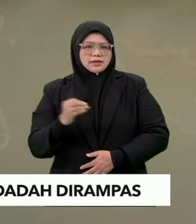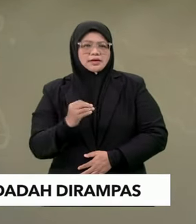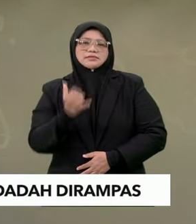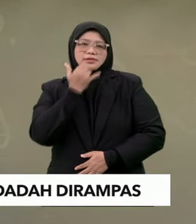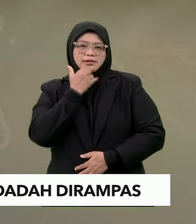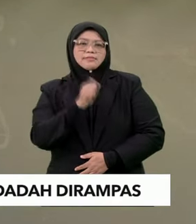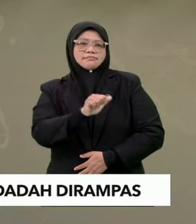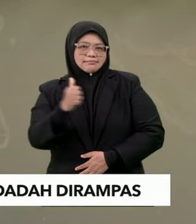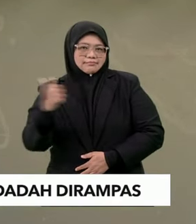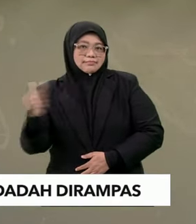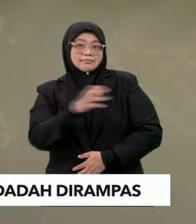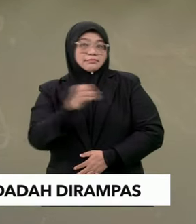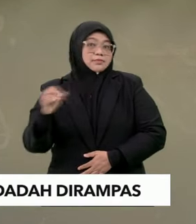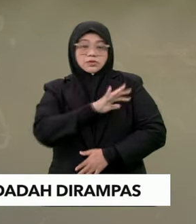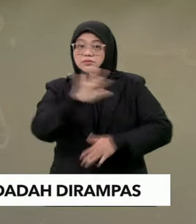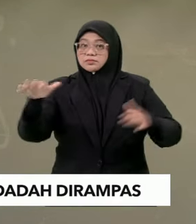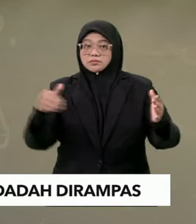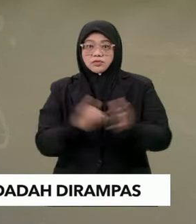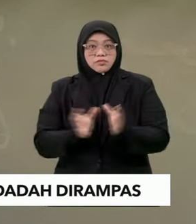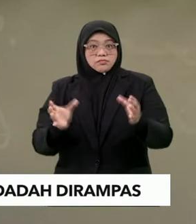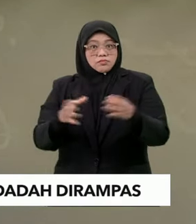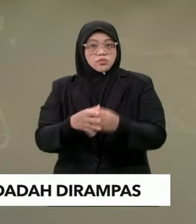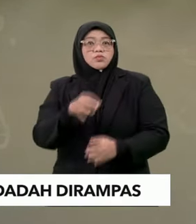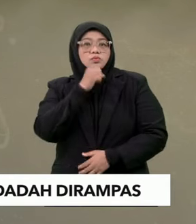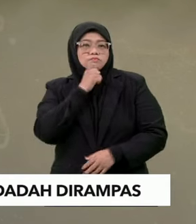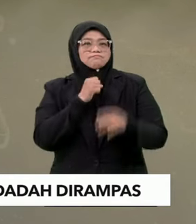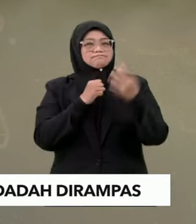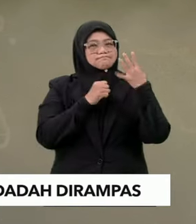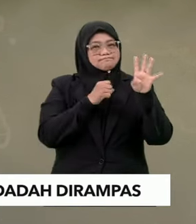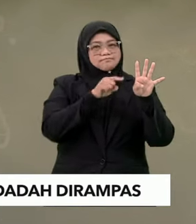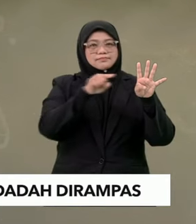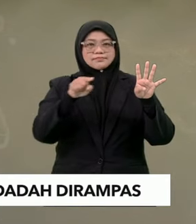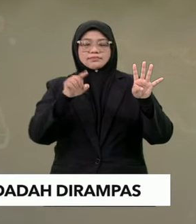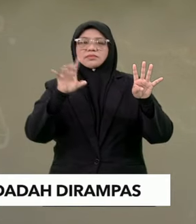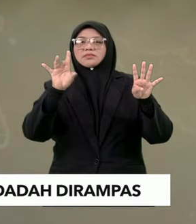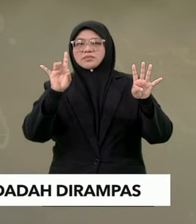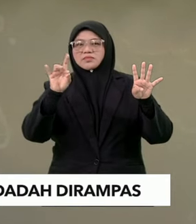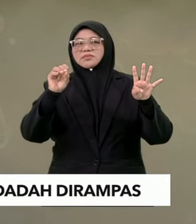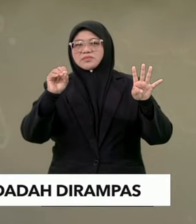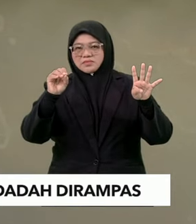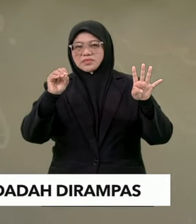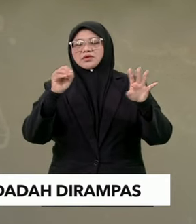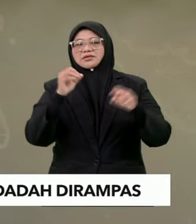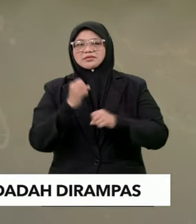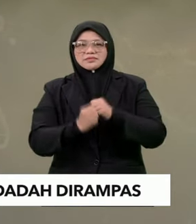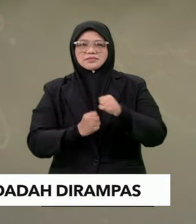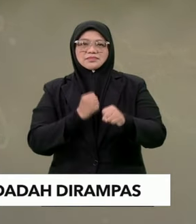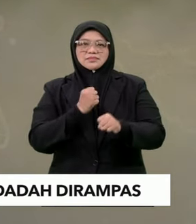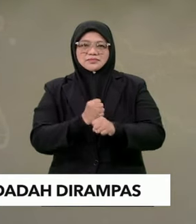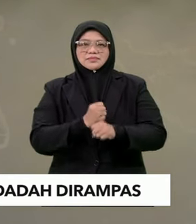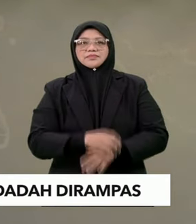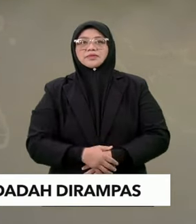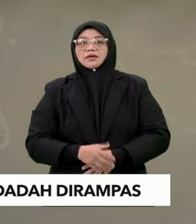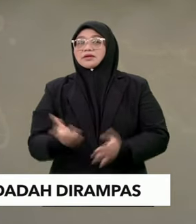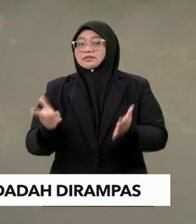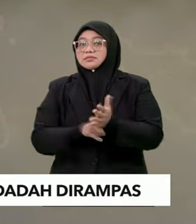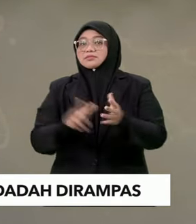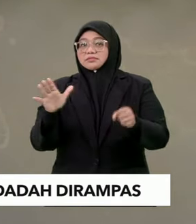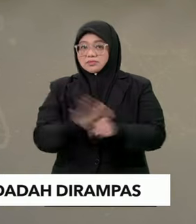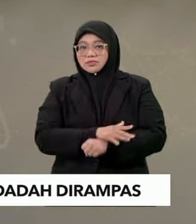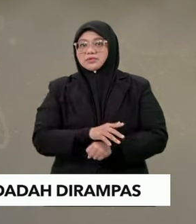kesalahan lain dan semuanya berusia dalam lingkungan antara 14 hingga 80 tahun laporan lengkap kami